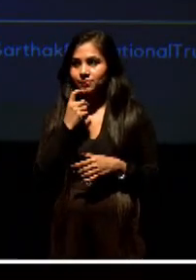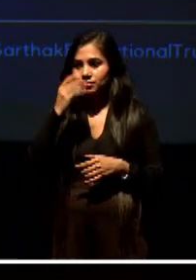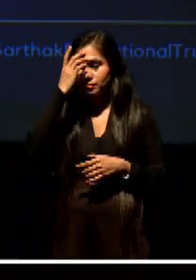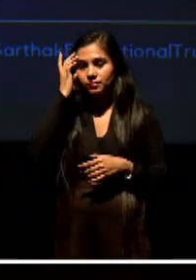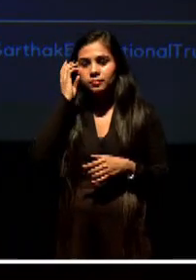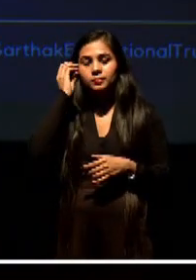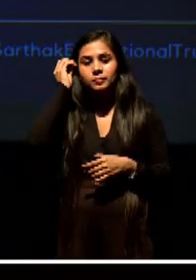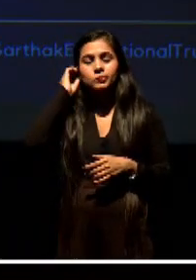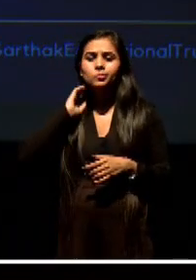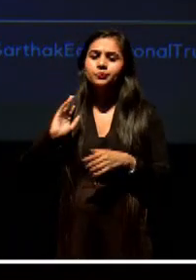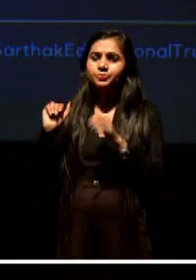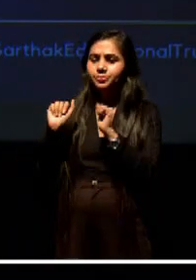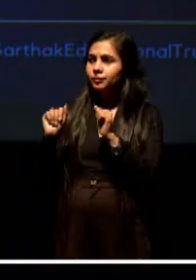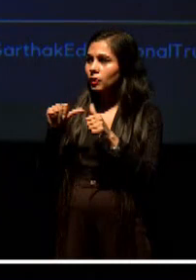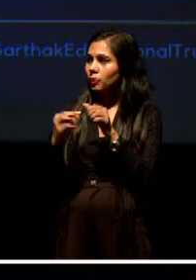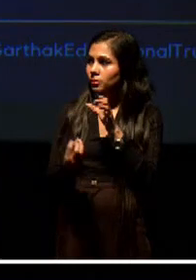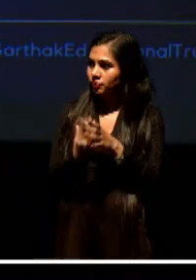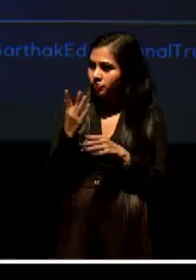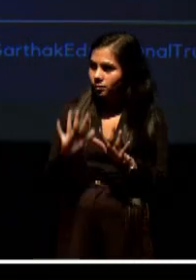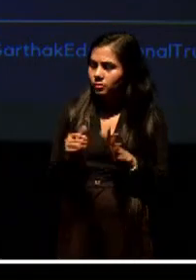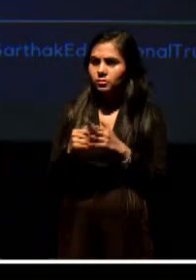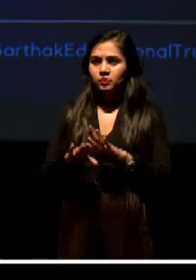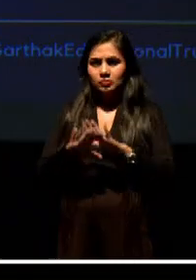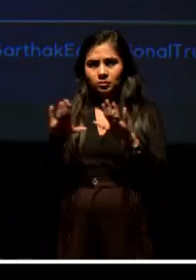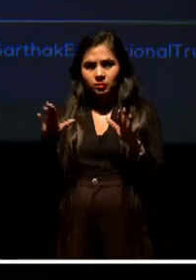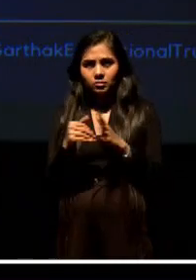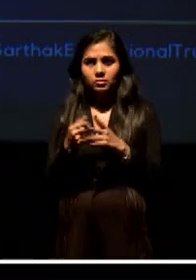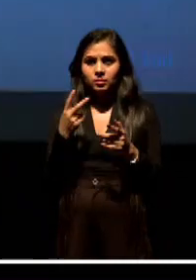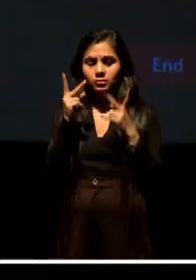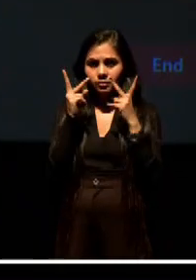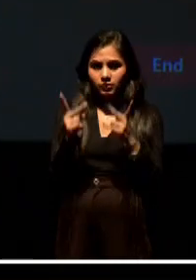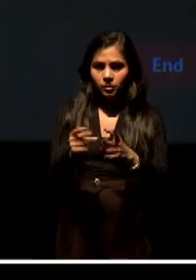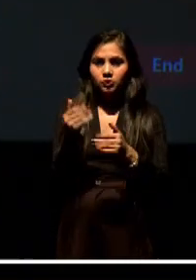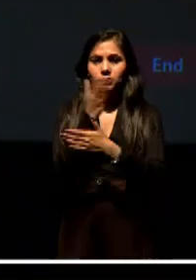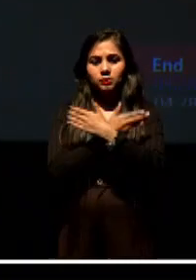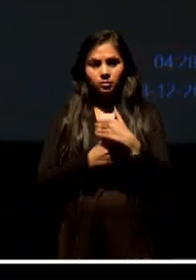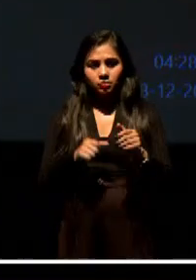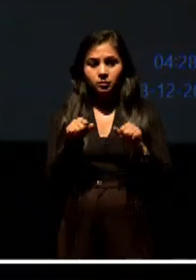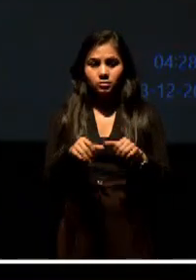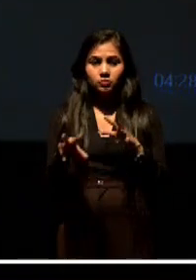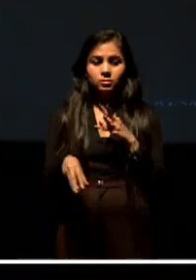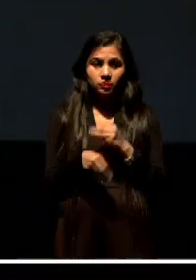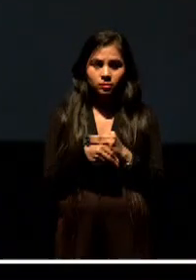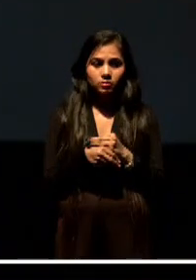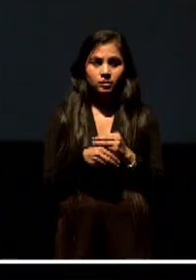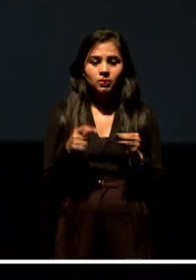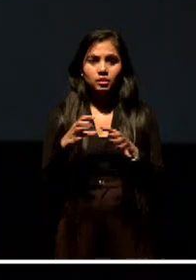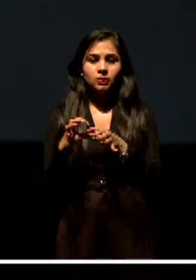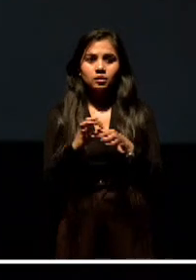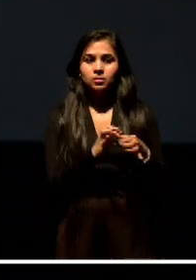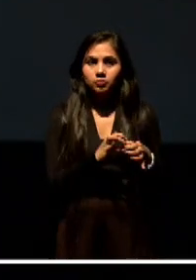जो ऑर्गेनाइजेशन है ये it's not only with visual disability, but it is also sort of connected